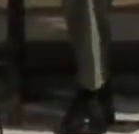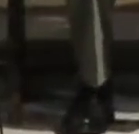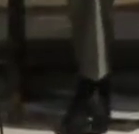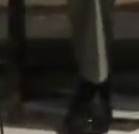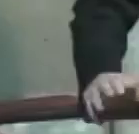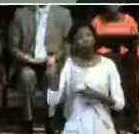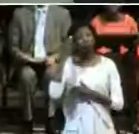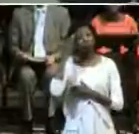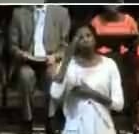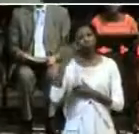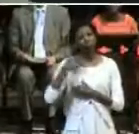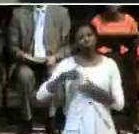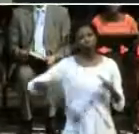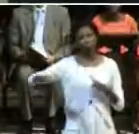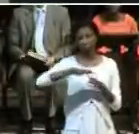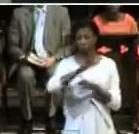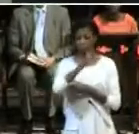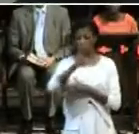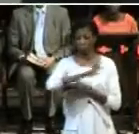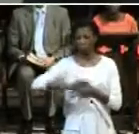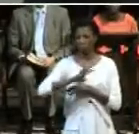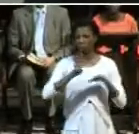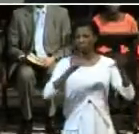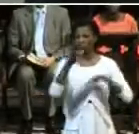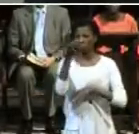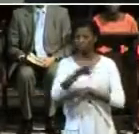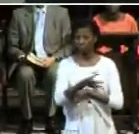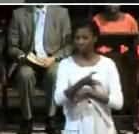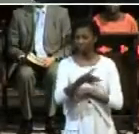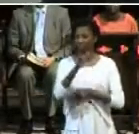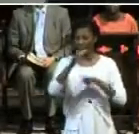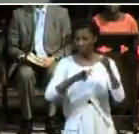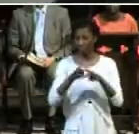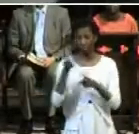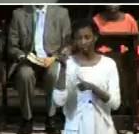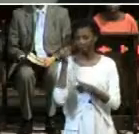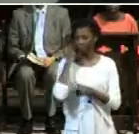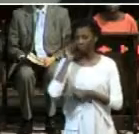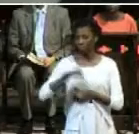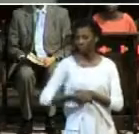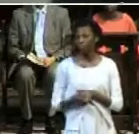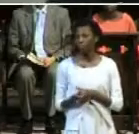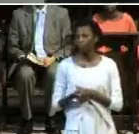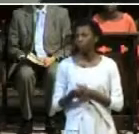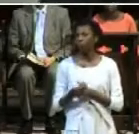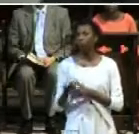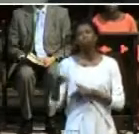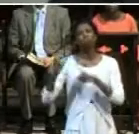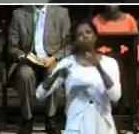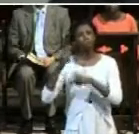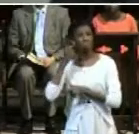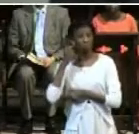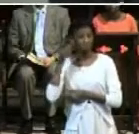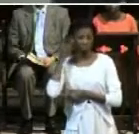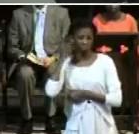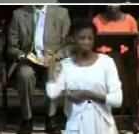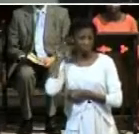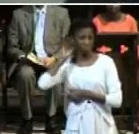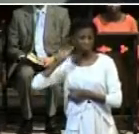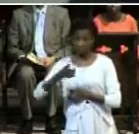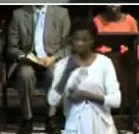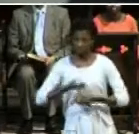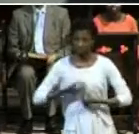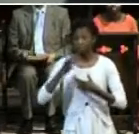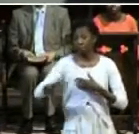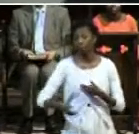Sachez que 9% de la population française entend mal. Et les gens qui entendent mal s'expriment